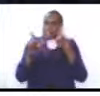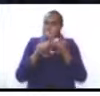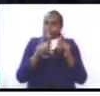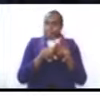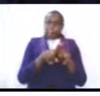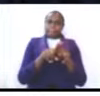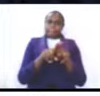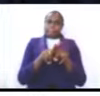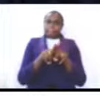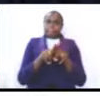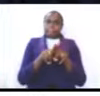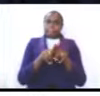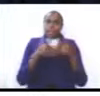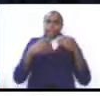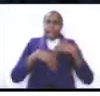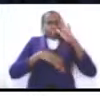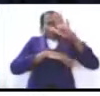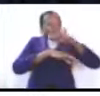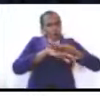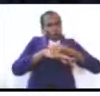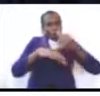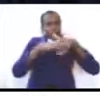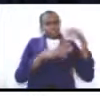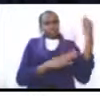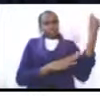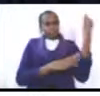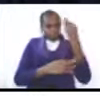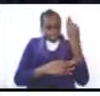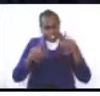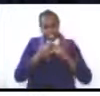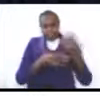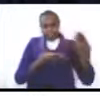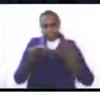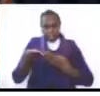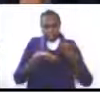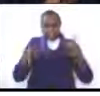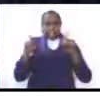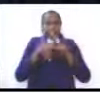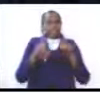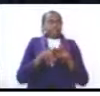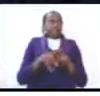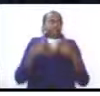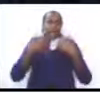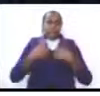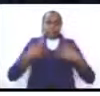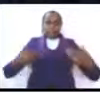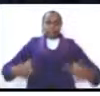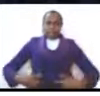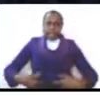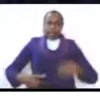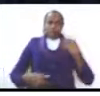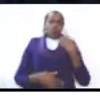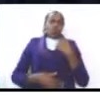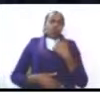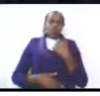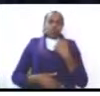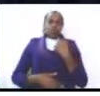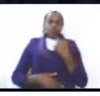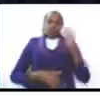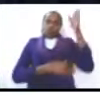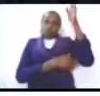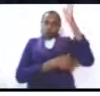na alikuwa na mwito katika huduma, na alikuwa ni kijana ambaye